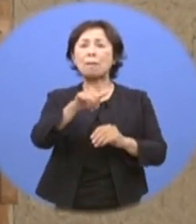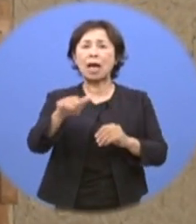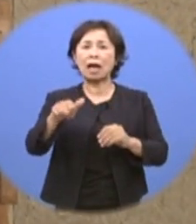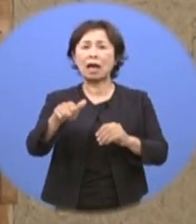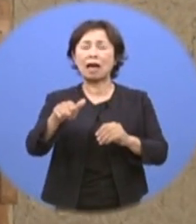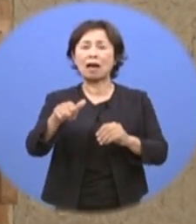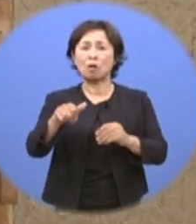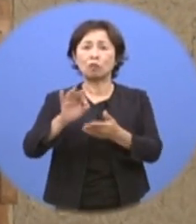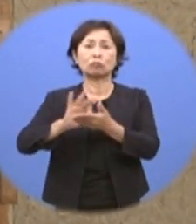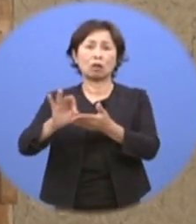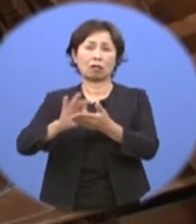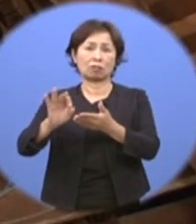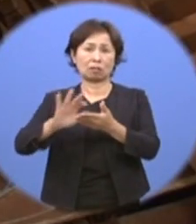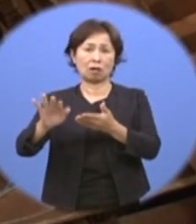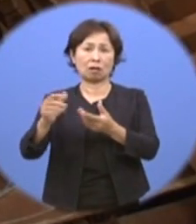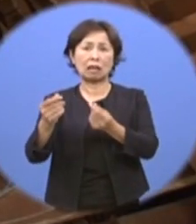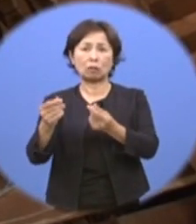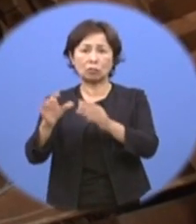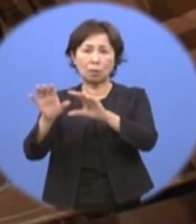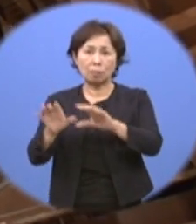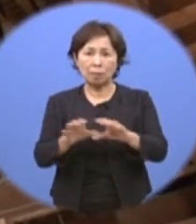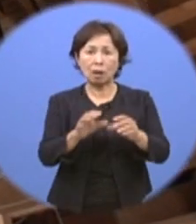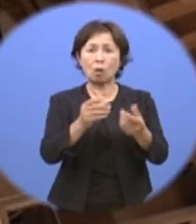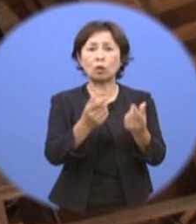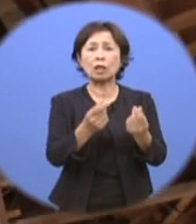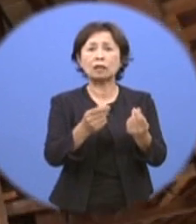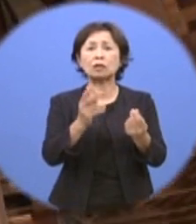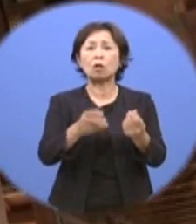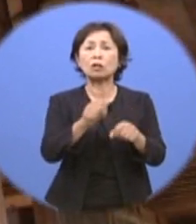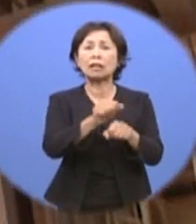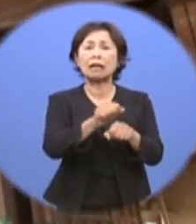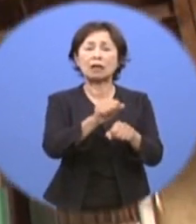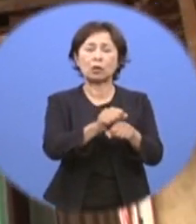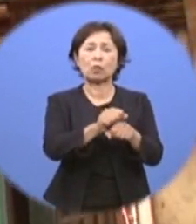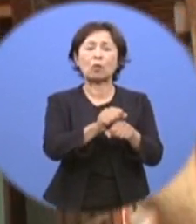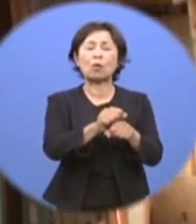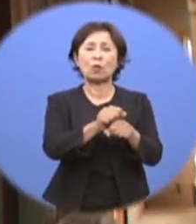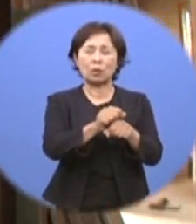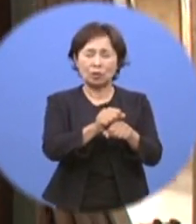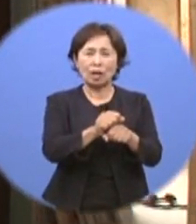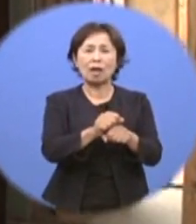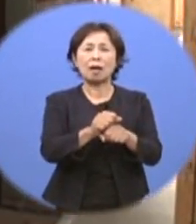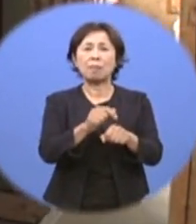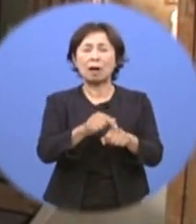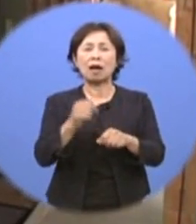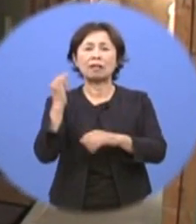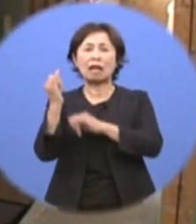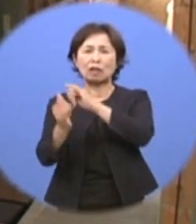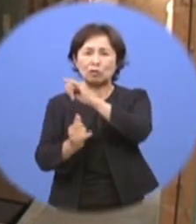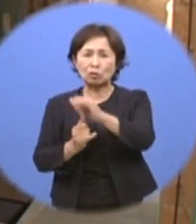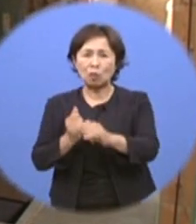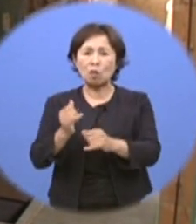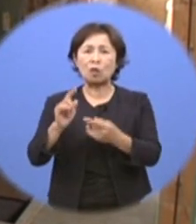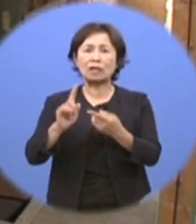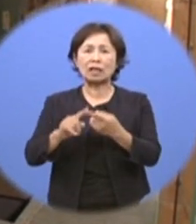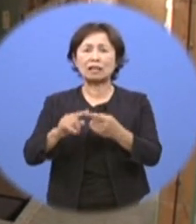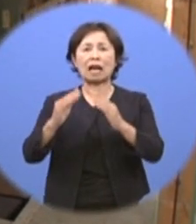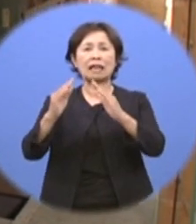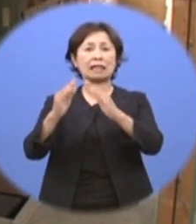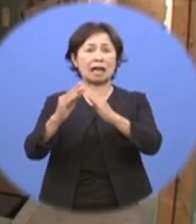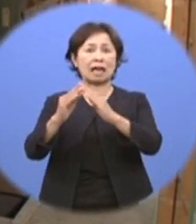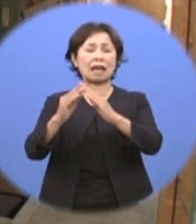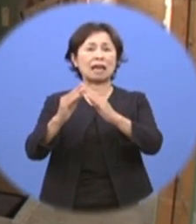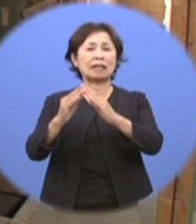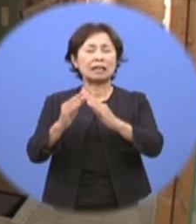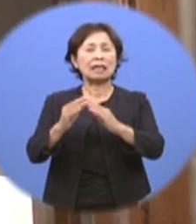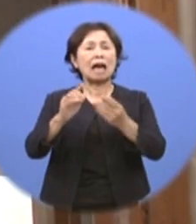、同じような材質の土で、それで伝統工法に馴染むようなパネル